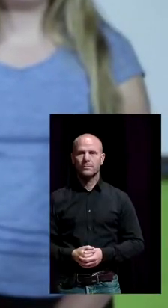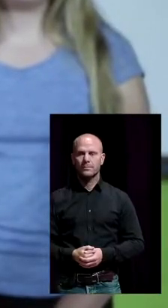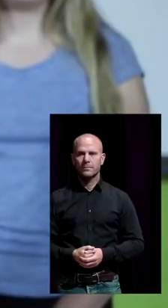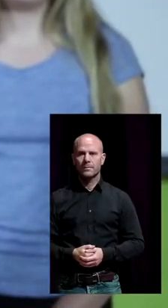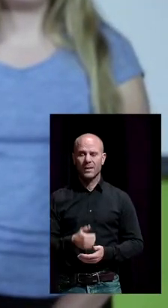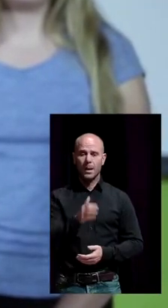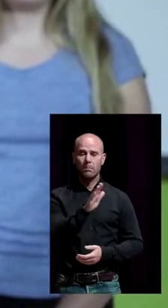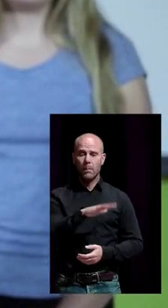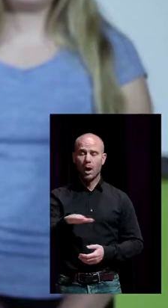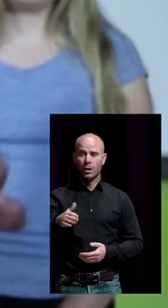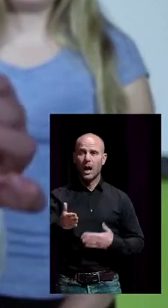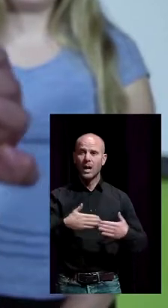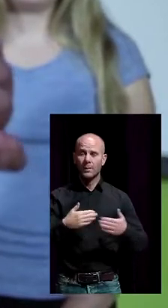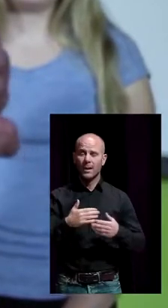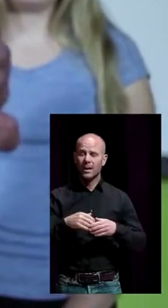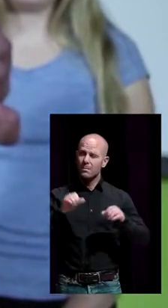Barnarbete måste stoppas.